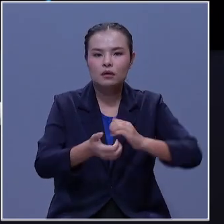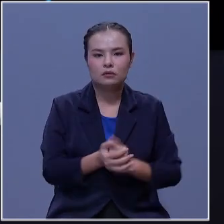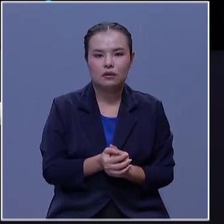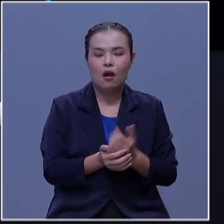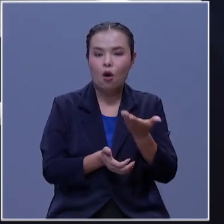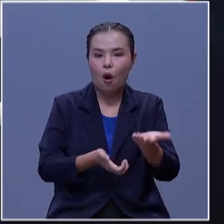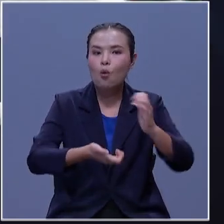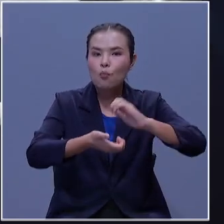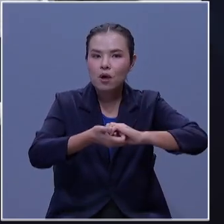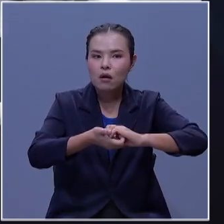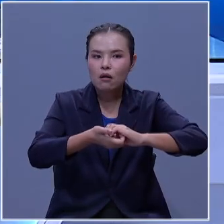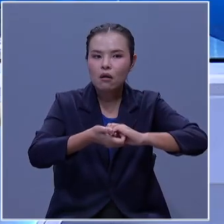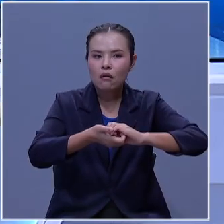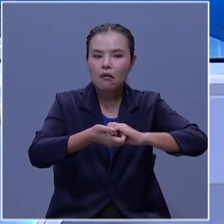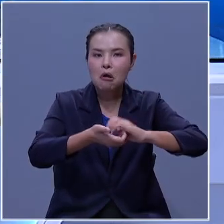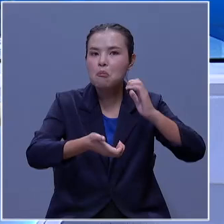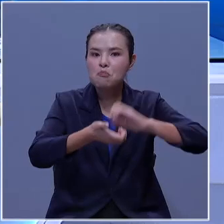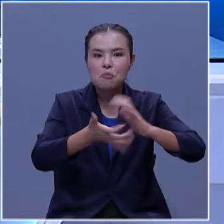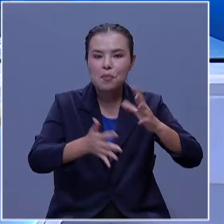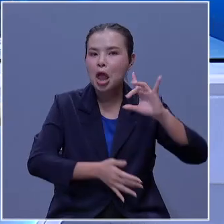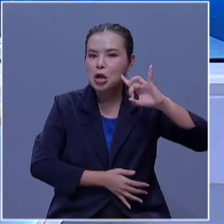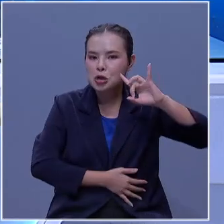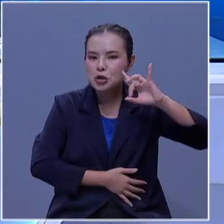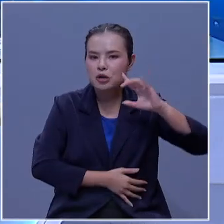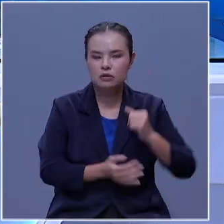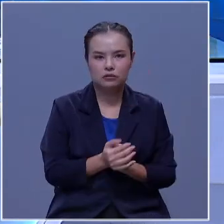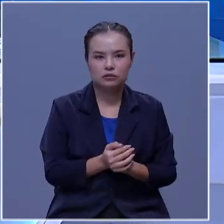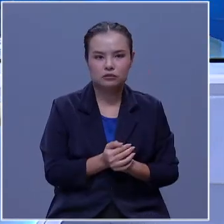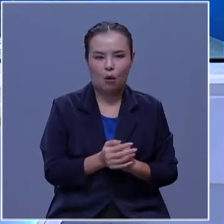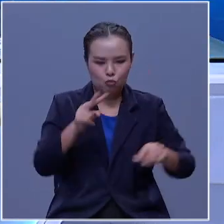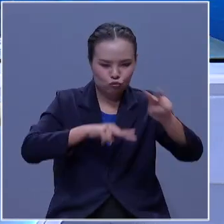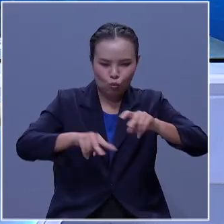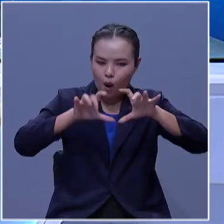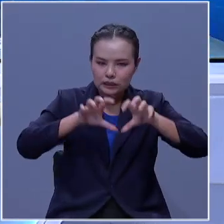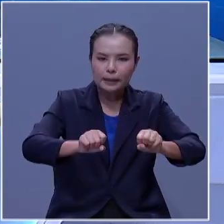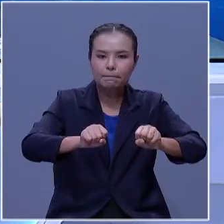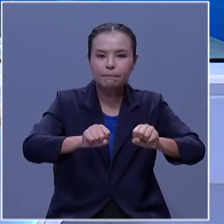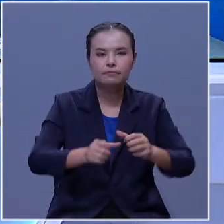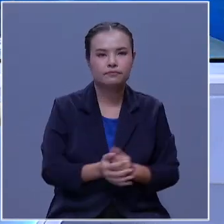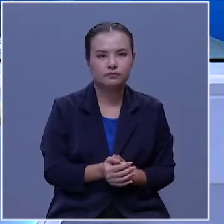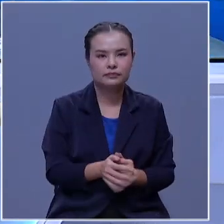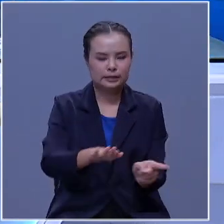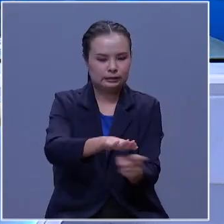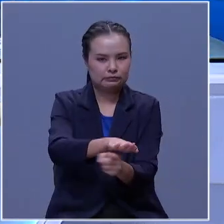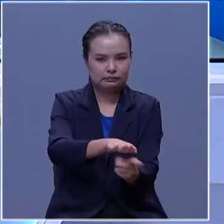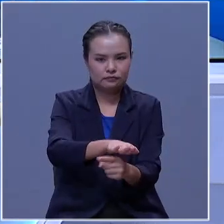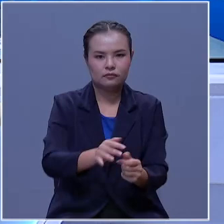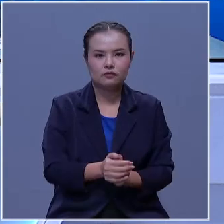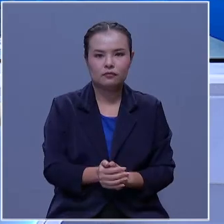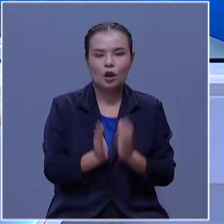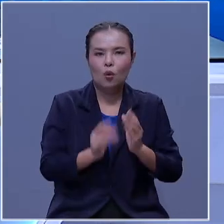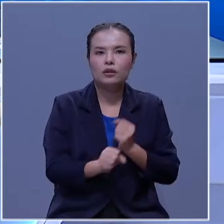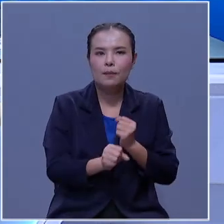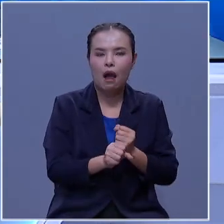ร่วมมือแล้วไม่ได้รับความร่วมมือก็ต้องไปเชิงรุกแล้วไปตรวจจับกันหน้าไซต์งานแหละไปชั่งน้ำหนักกันเลย เจ้าหน้าที่ก็จะงาน